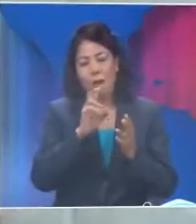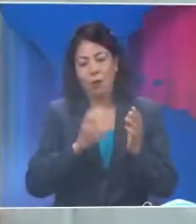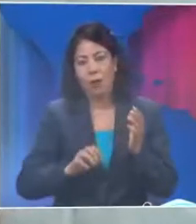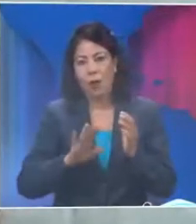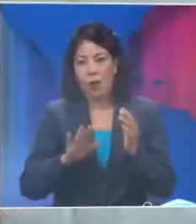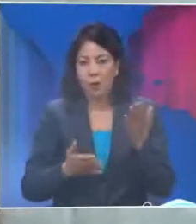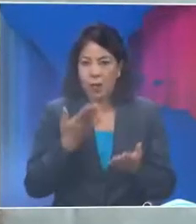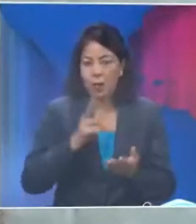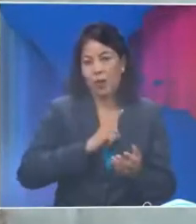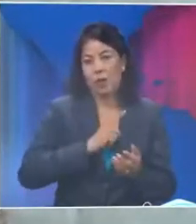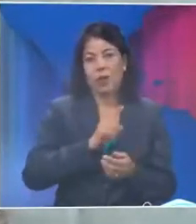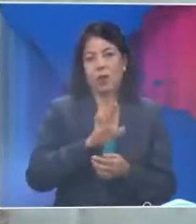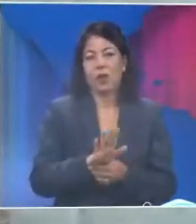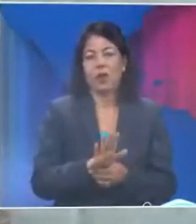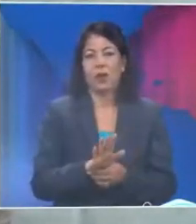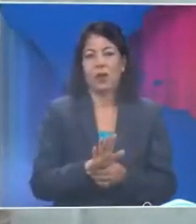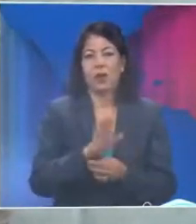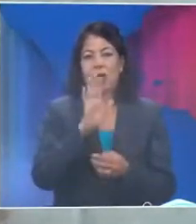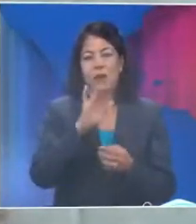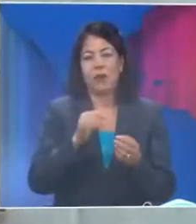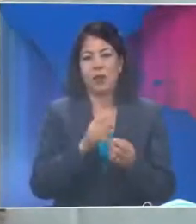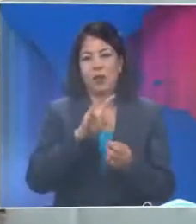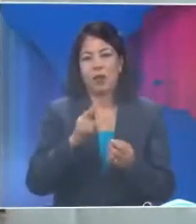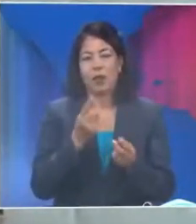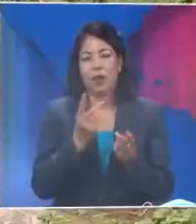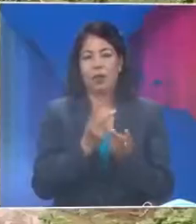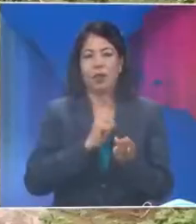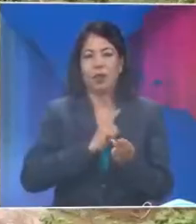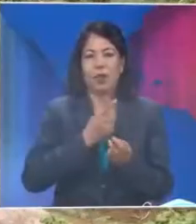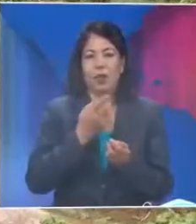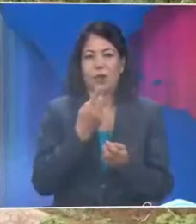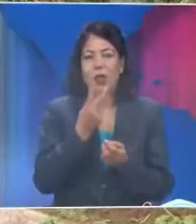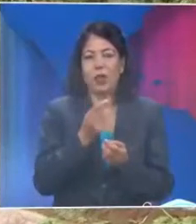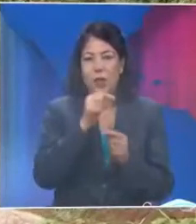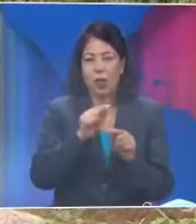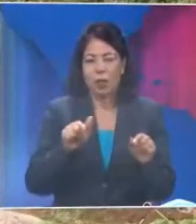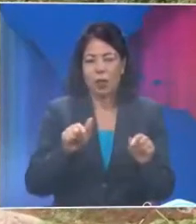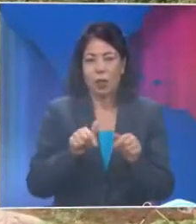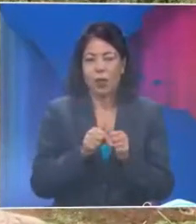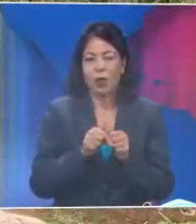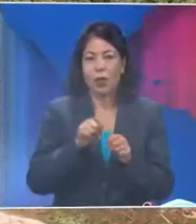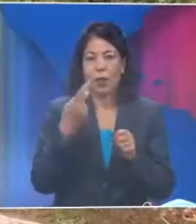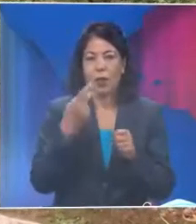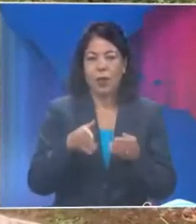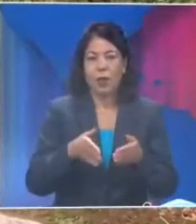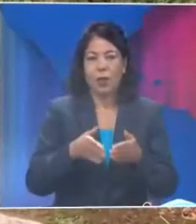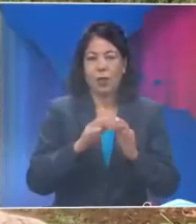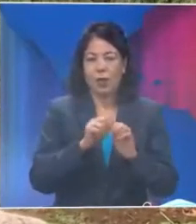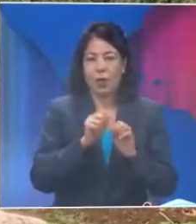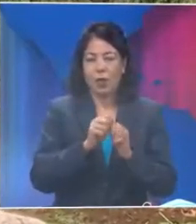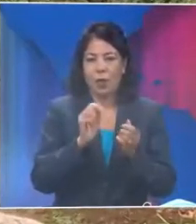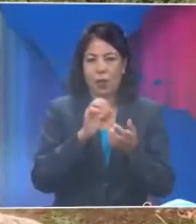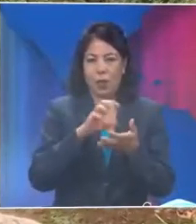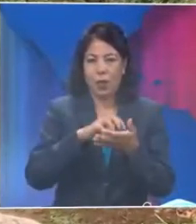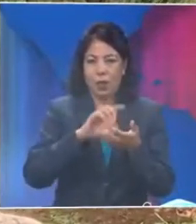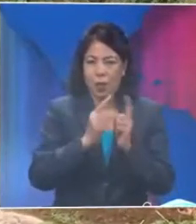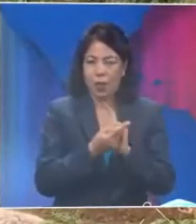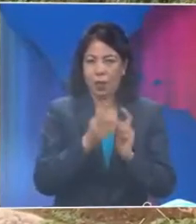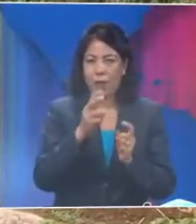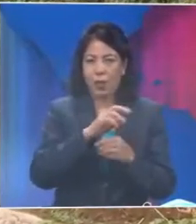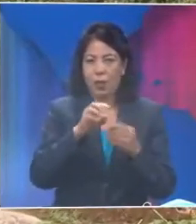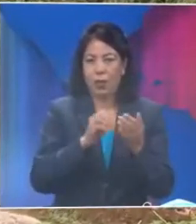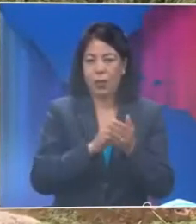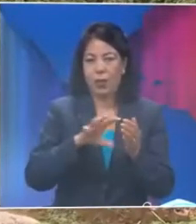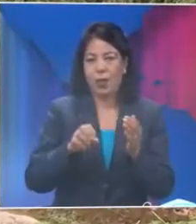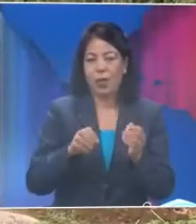कि भन्दैछौँ, जाँदैछौँ आउँदैछौँ, फेरि त्यस्तो जोखिम छ अहिले। पानी पोखरीमा निर्माण भएको बस्तीमा बसाइ सरेका 20 घरधुरीका स्थानीयहरू